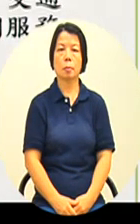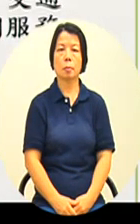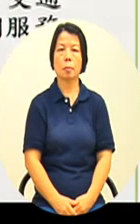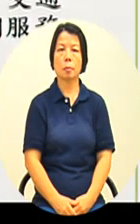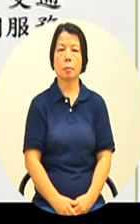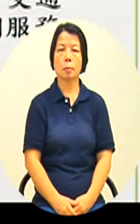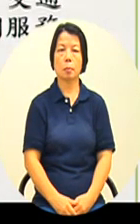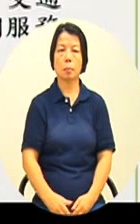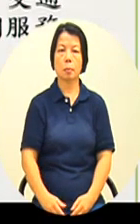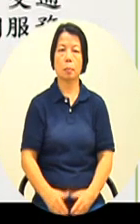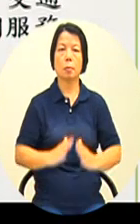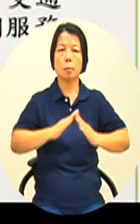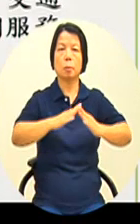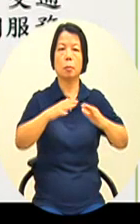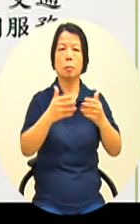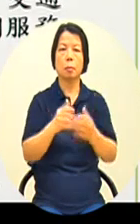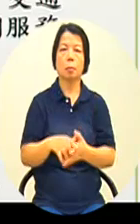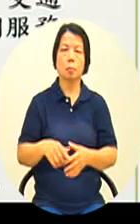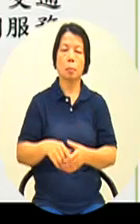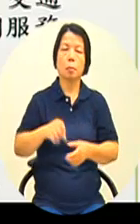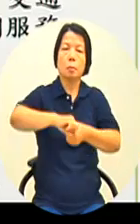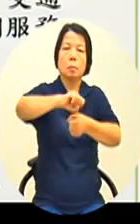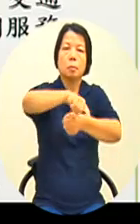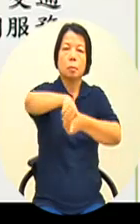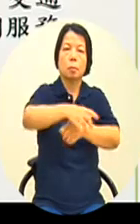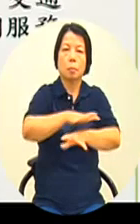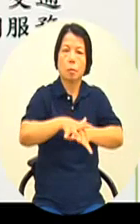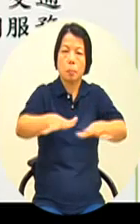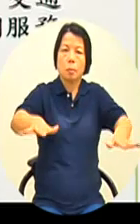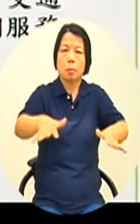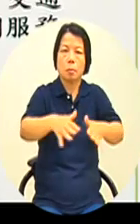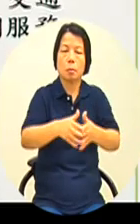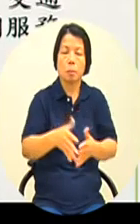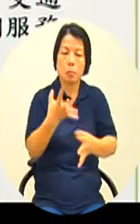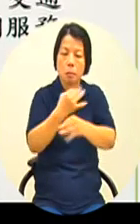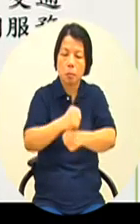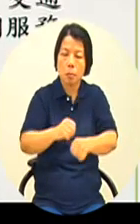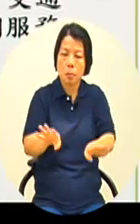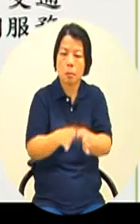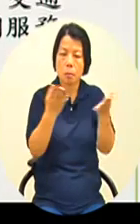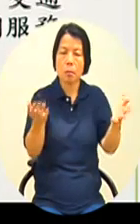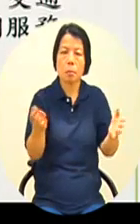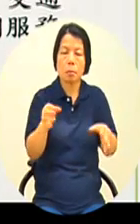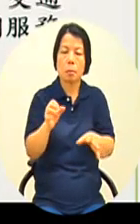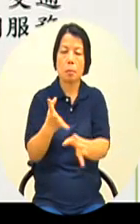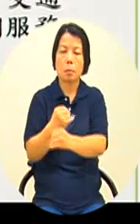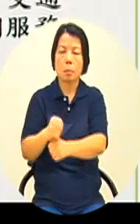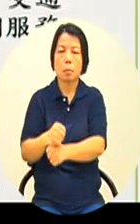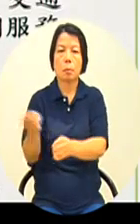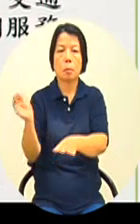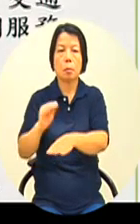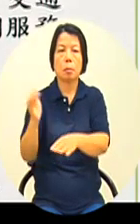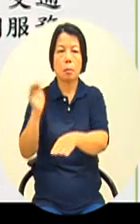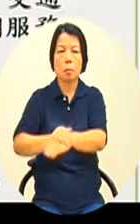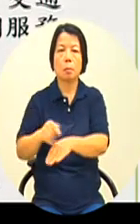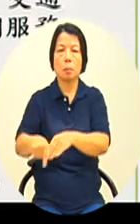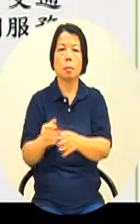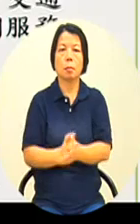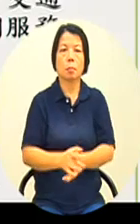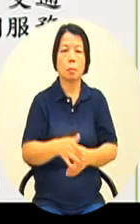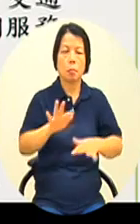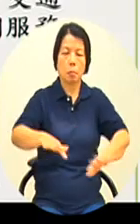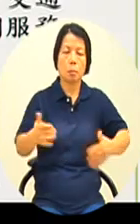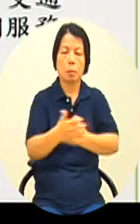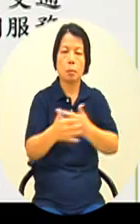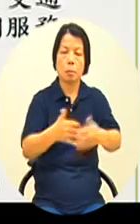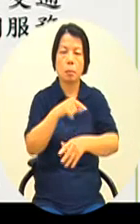都要延伸环线整体规划，预计何时开工完工？目前凤山区人口数快速成长，交通拥